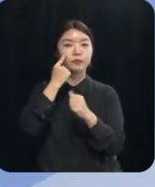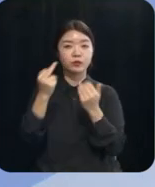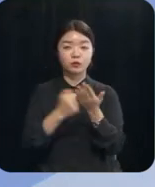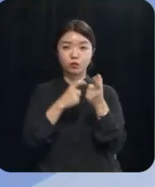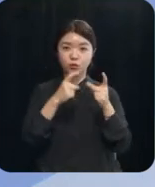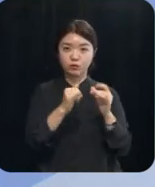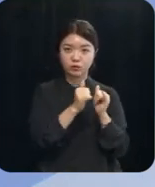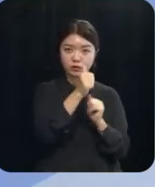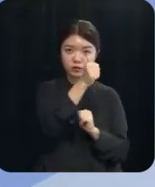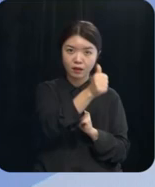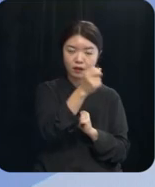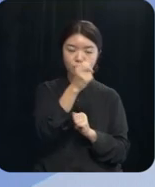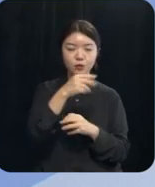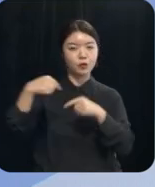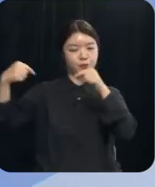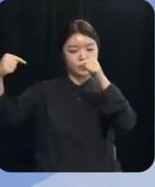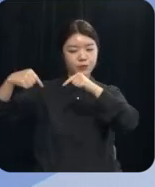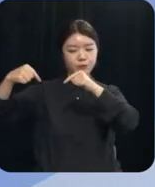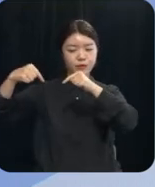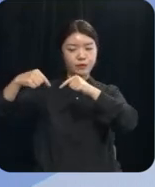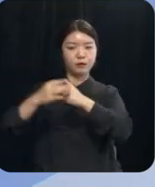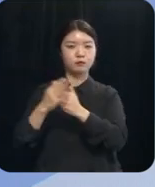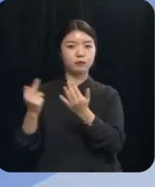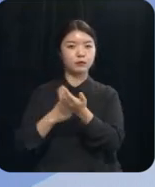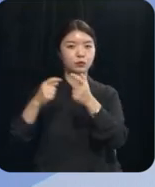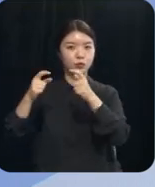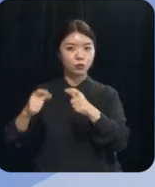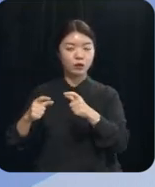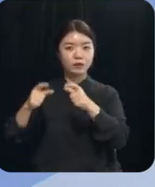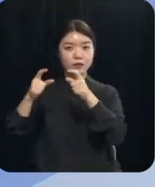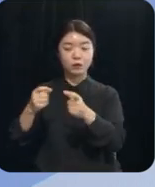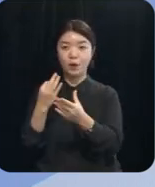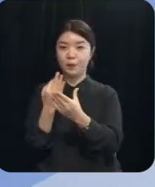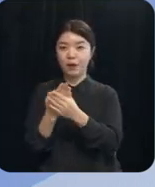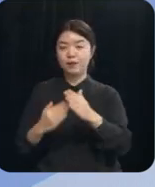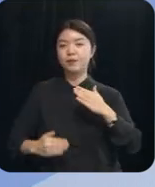도지사와 협의하여 제주의 지역화폐인